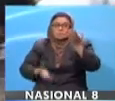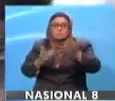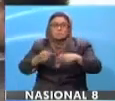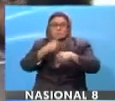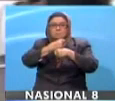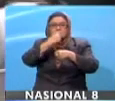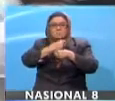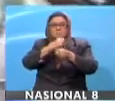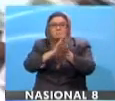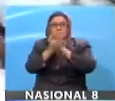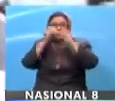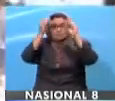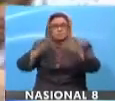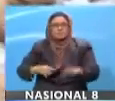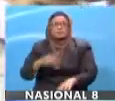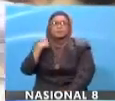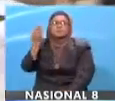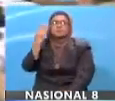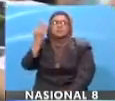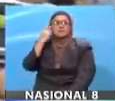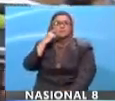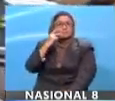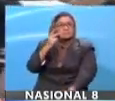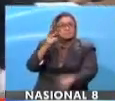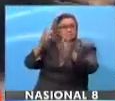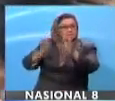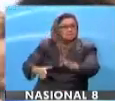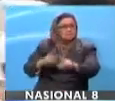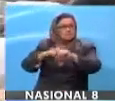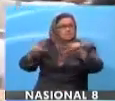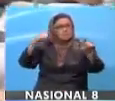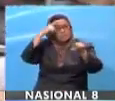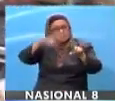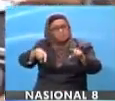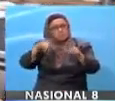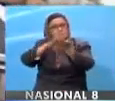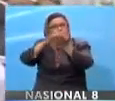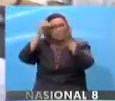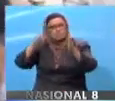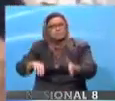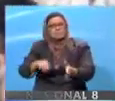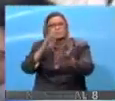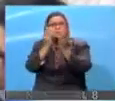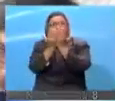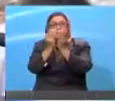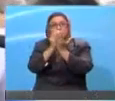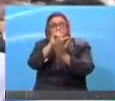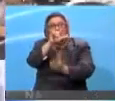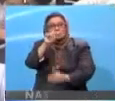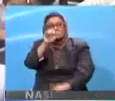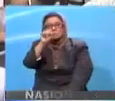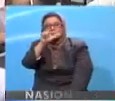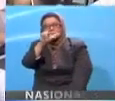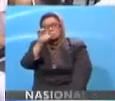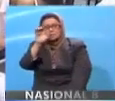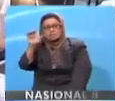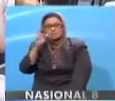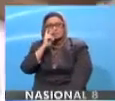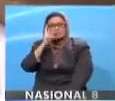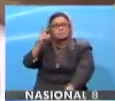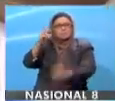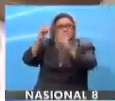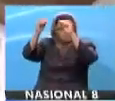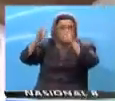merupakan satu kerjaya biasa yang dilihat orang. Namun bagi kalangan pelajar SMK Lasal, mereka melihat diri guru itu sebagai